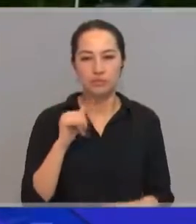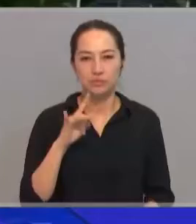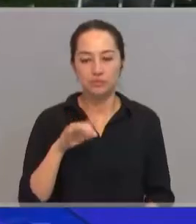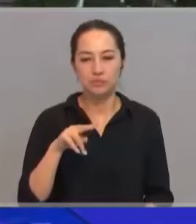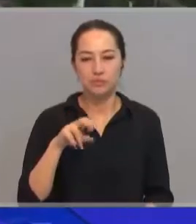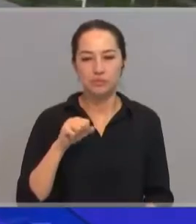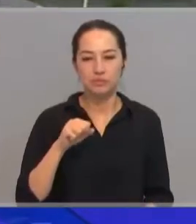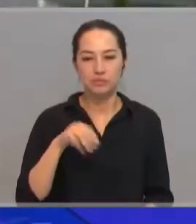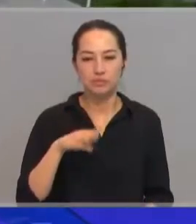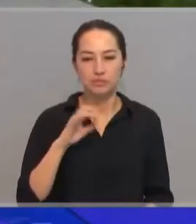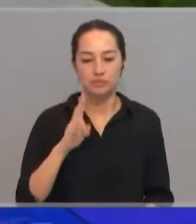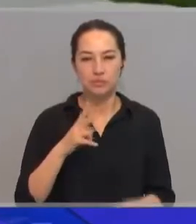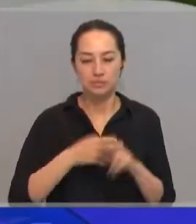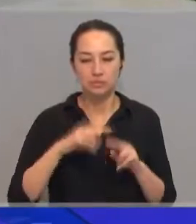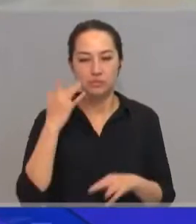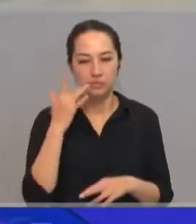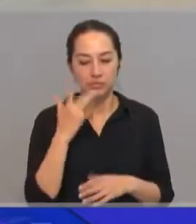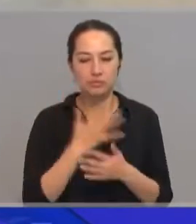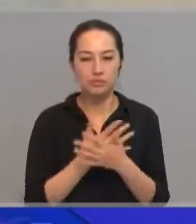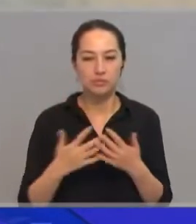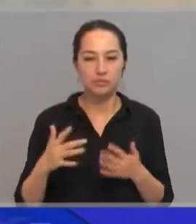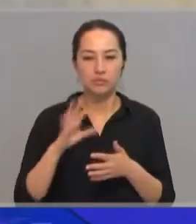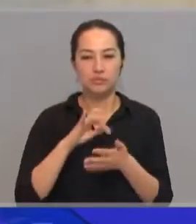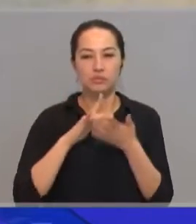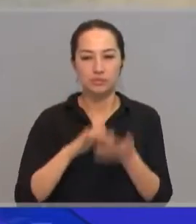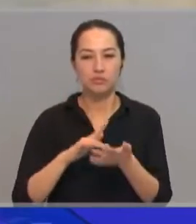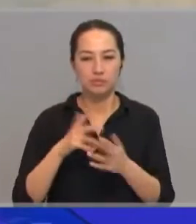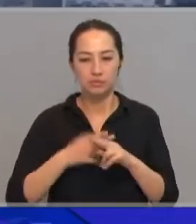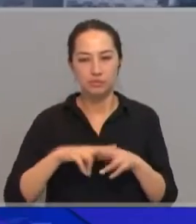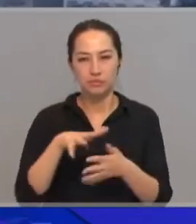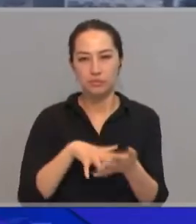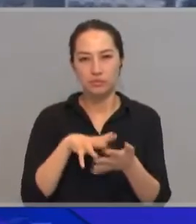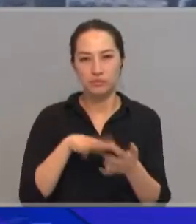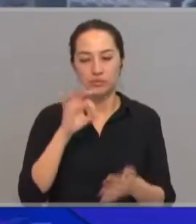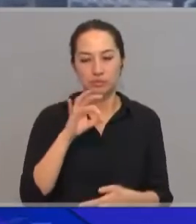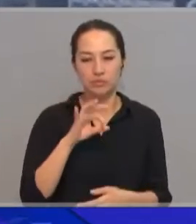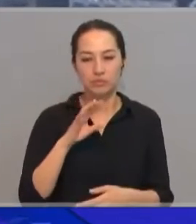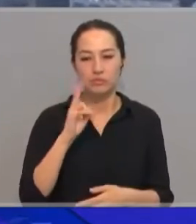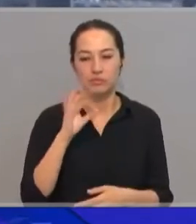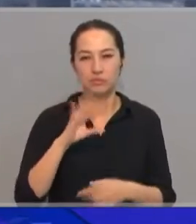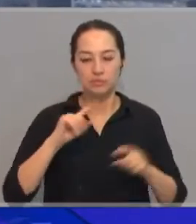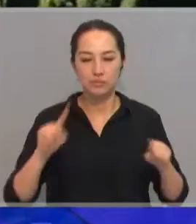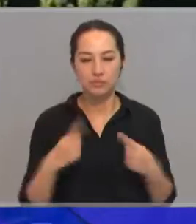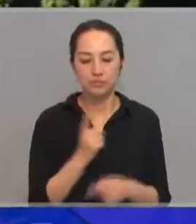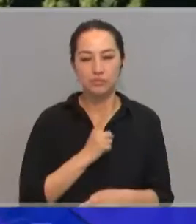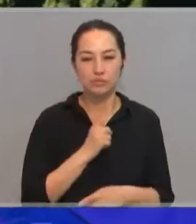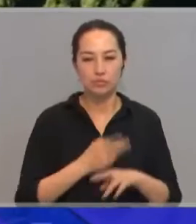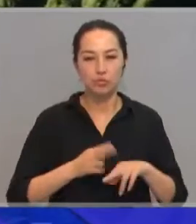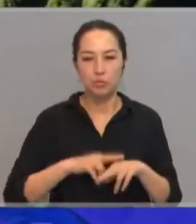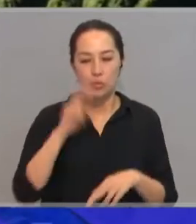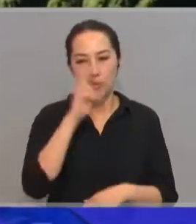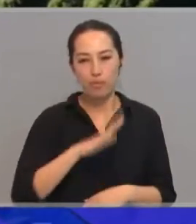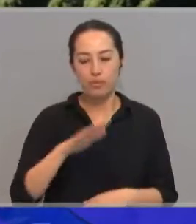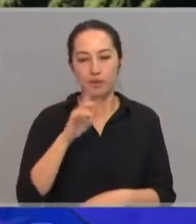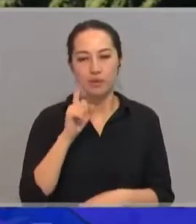турпотока. Что касается иностранных туристов, визной туристский поток продолжает постковидное восстановление. В местах размещения страны